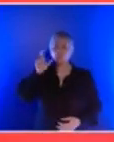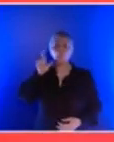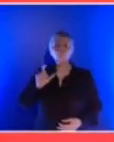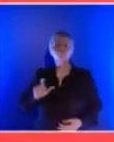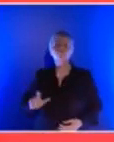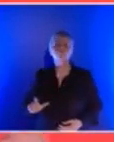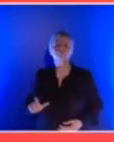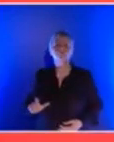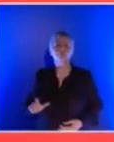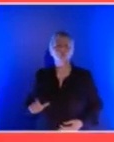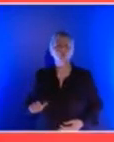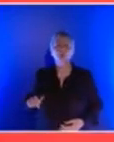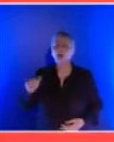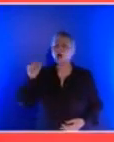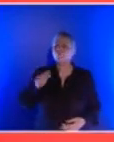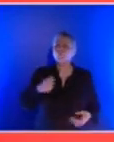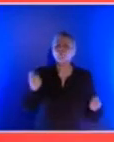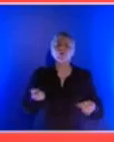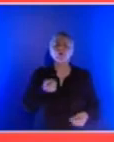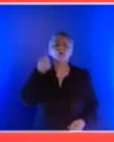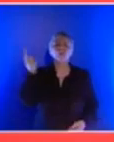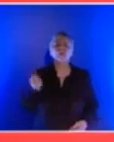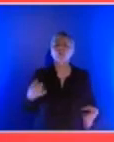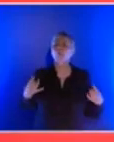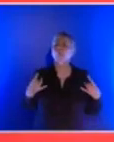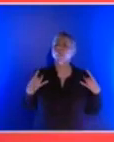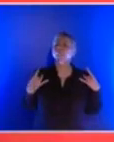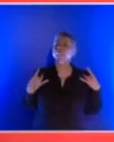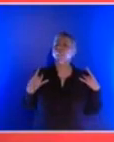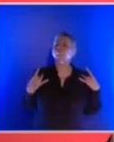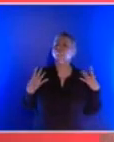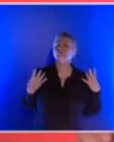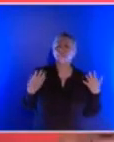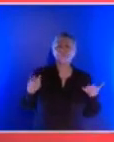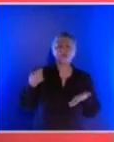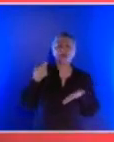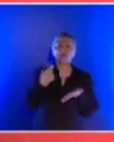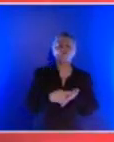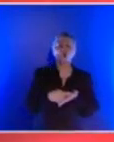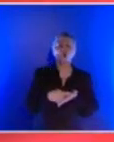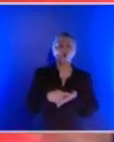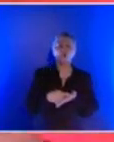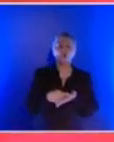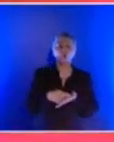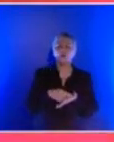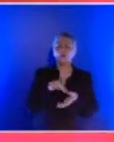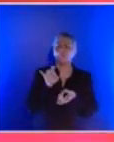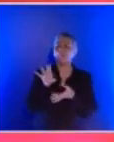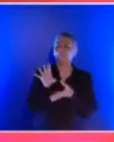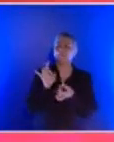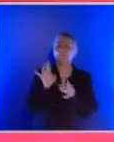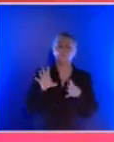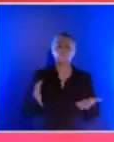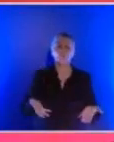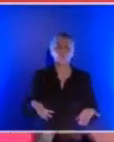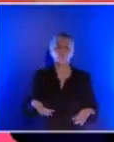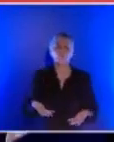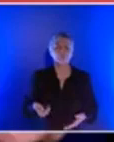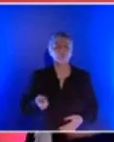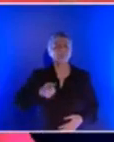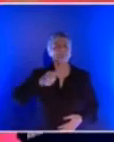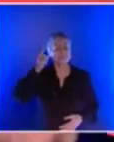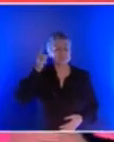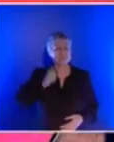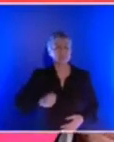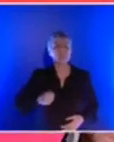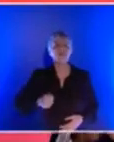του νεοφιλελευθερισμού δεν πληρώνουν φόρους. Τόσο απλό. Οι επιχειρήσεις έγινε διεθνές θέμα, όπως ξέρετε, να